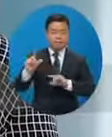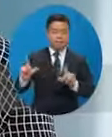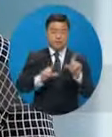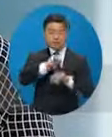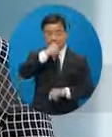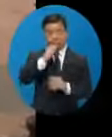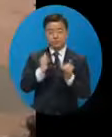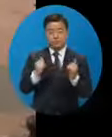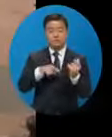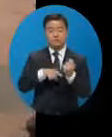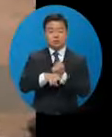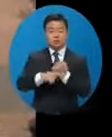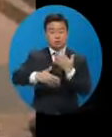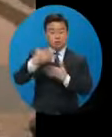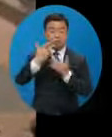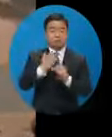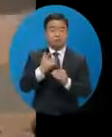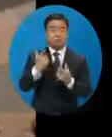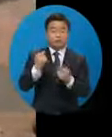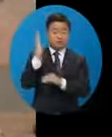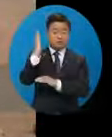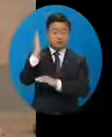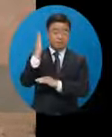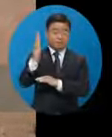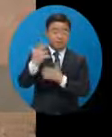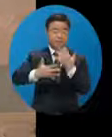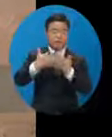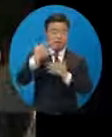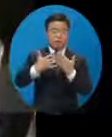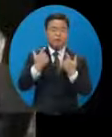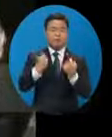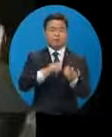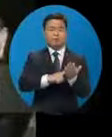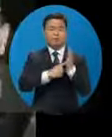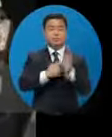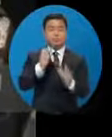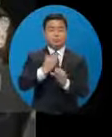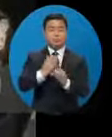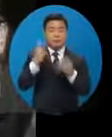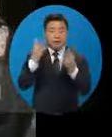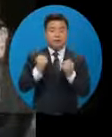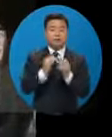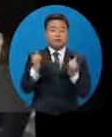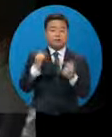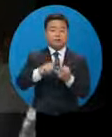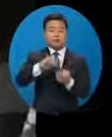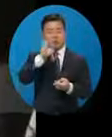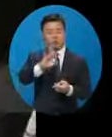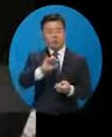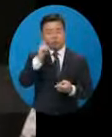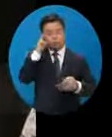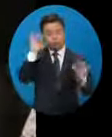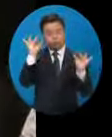our stories in a dramatic way. And it's amazing how almost every African can identify with that.